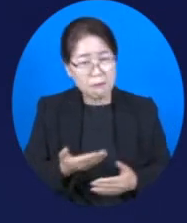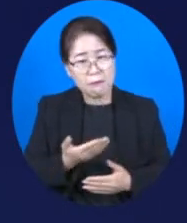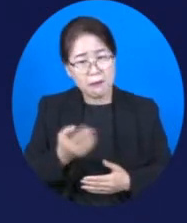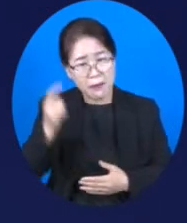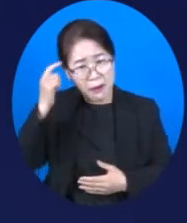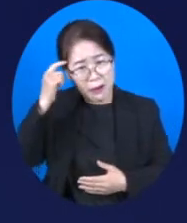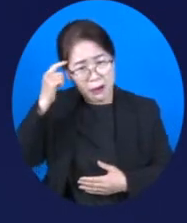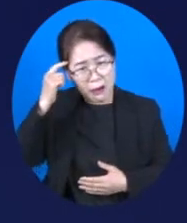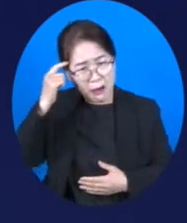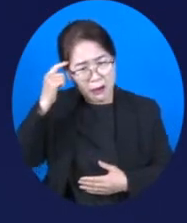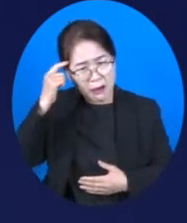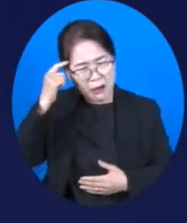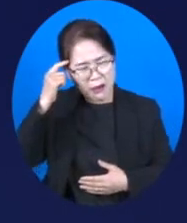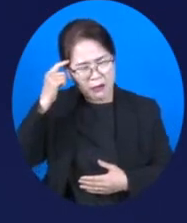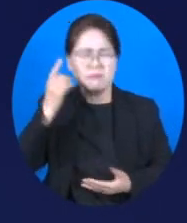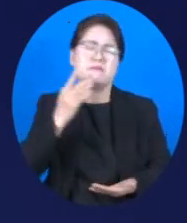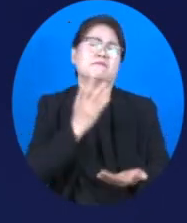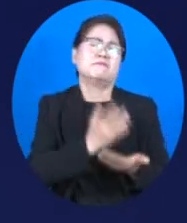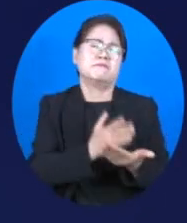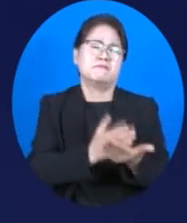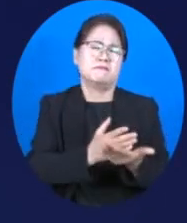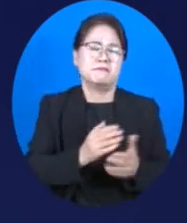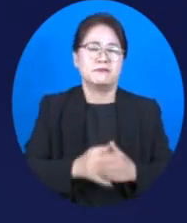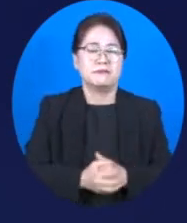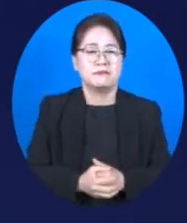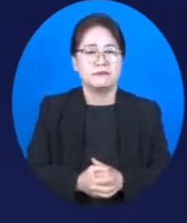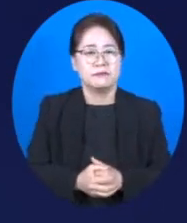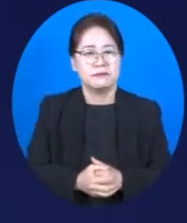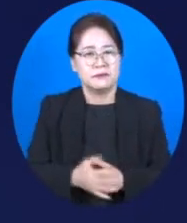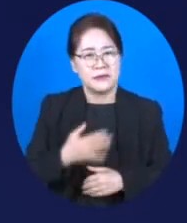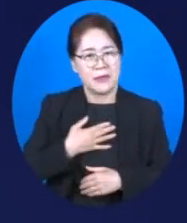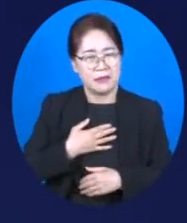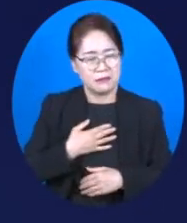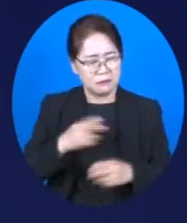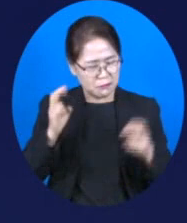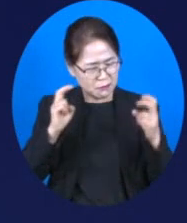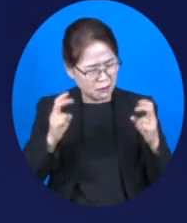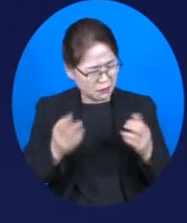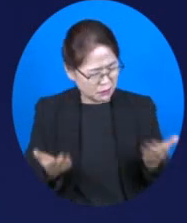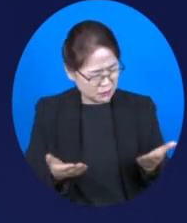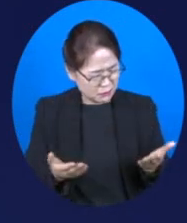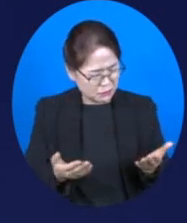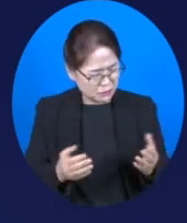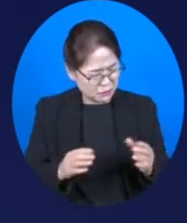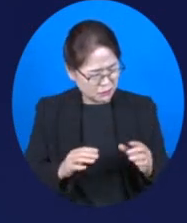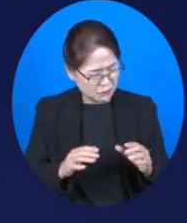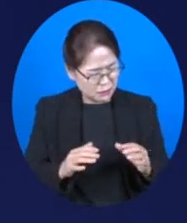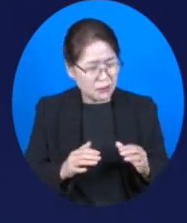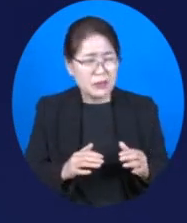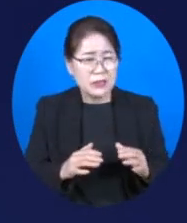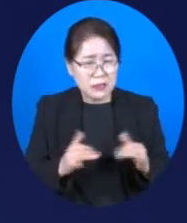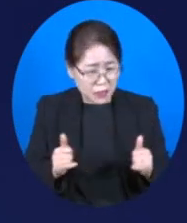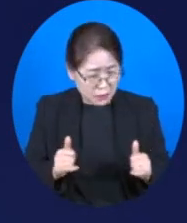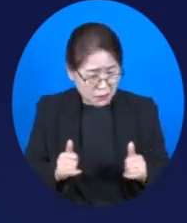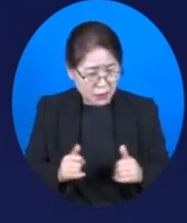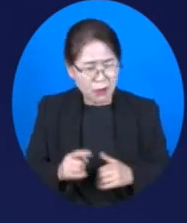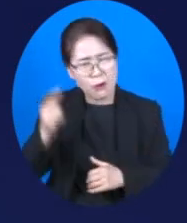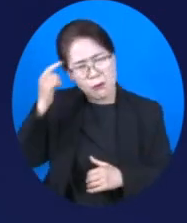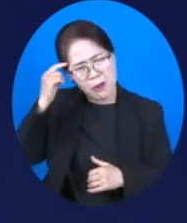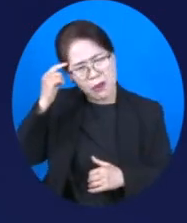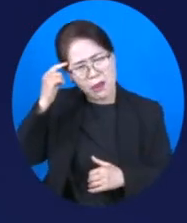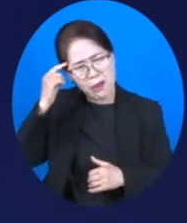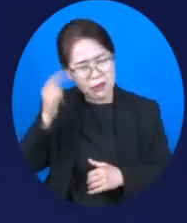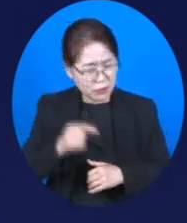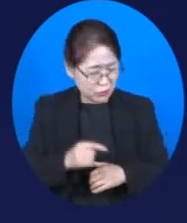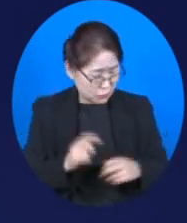되었는가라고 생각하지 않기를 바랍니다. 나는 이런 직장에 근무할 사람이 아닌데 내가 어쩌다가 왜